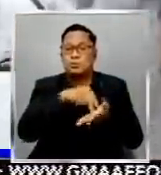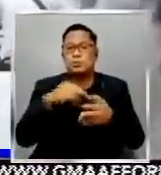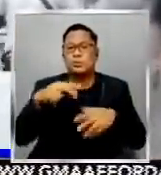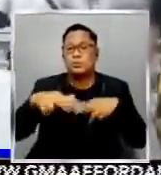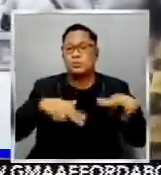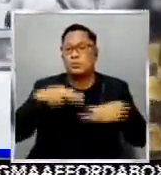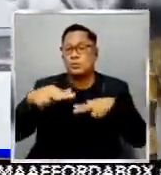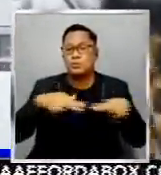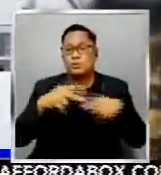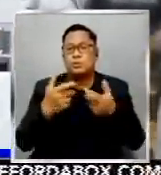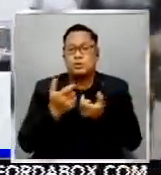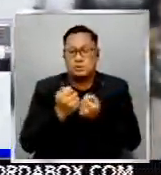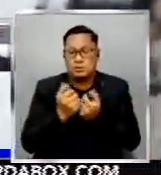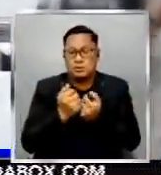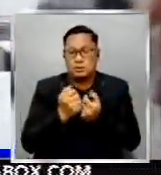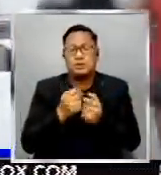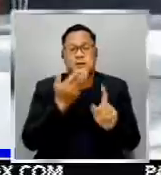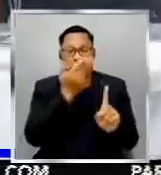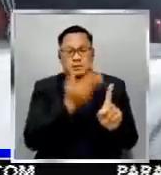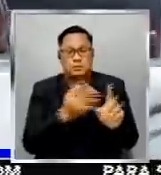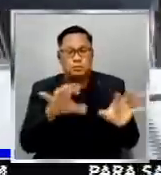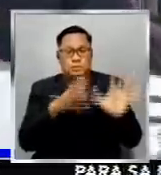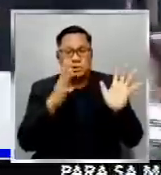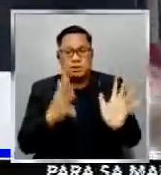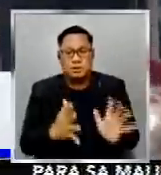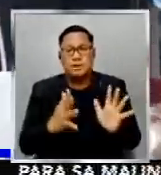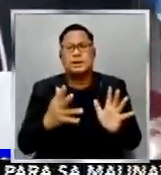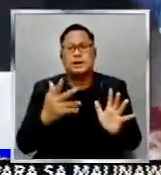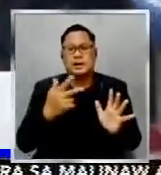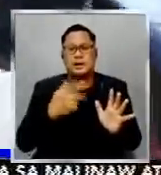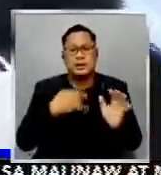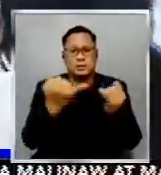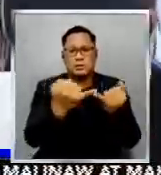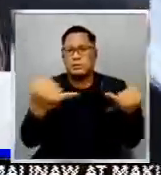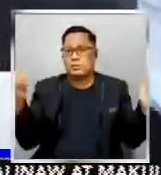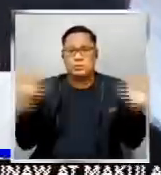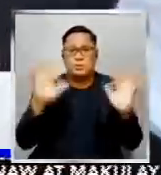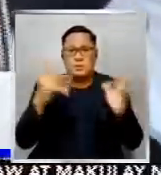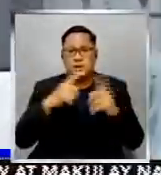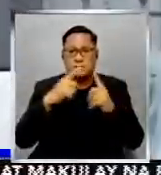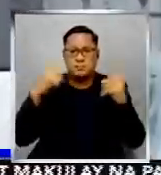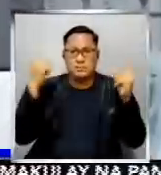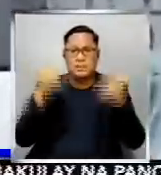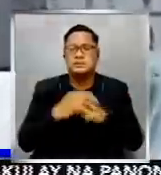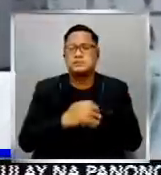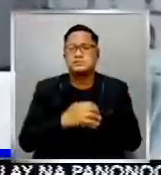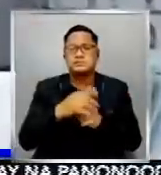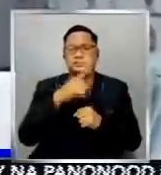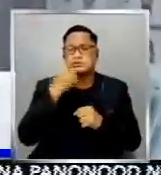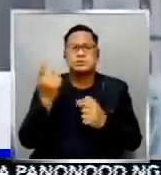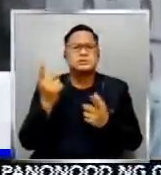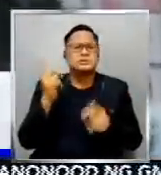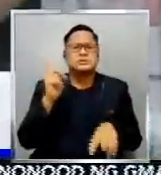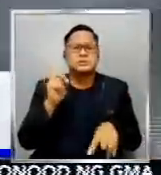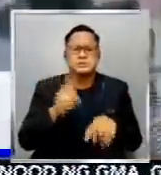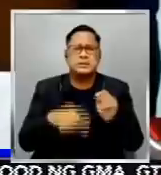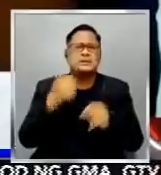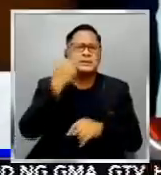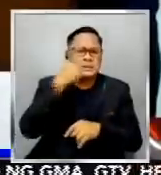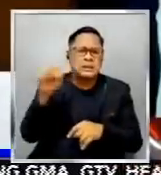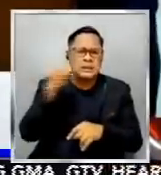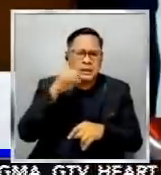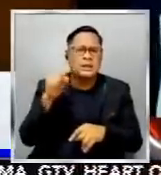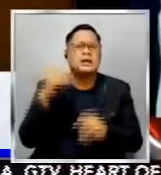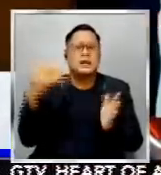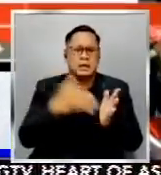Ang trabahador na ito na naglalatag ng kawat, wala ring mask. Hindi na raw nila pwedeng palagpasin pa ang mga paulit-ulit at patuloy na lumalabag.